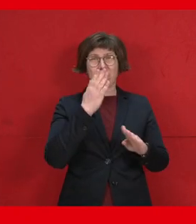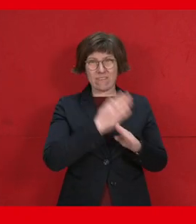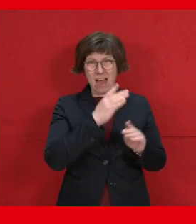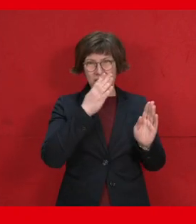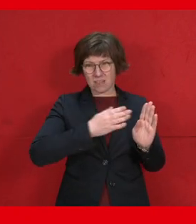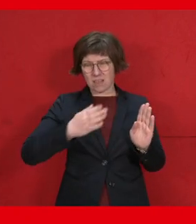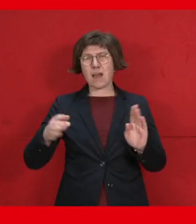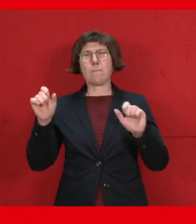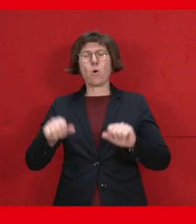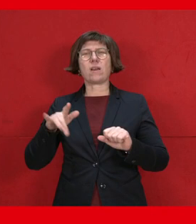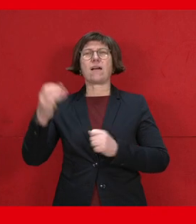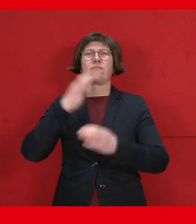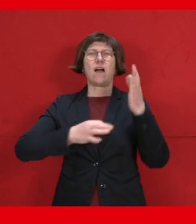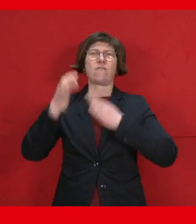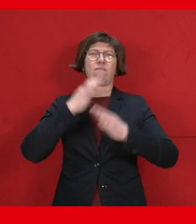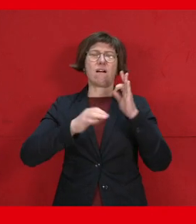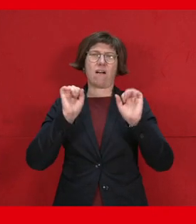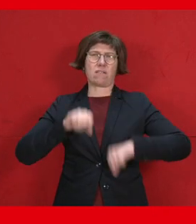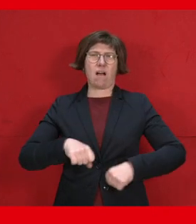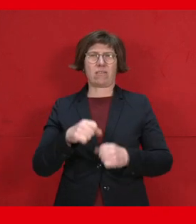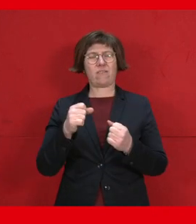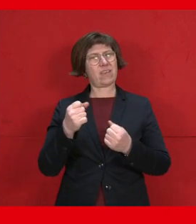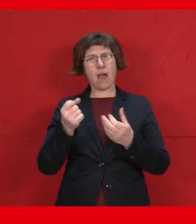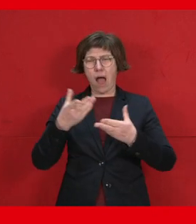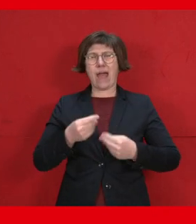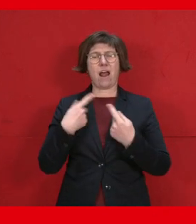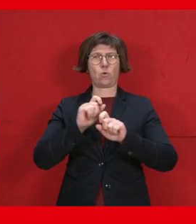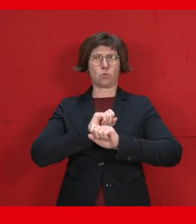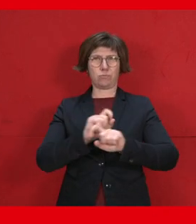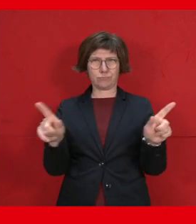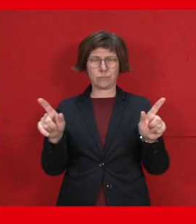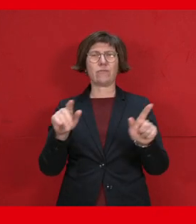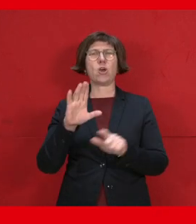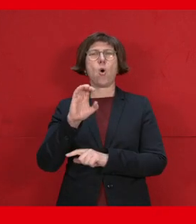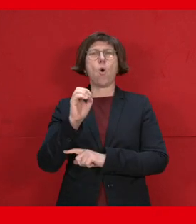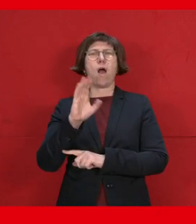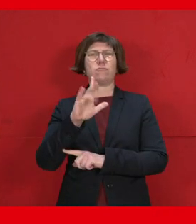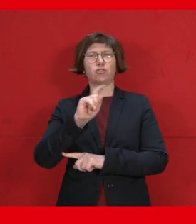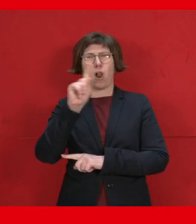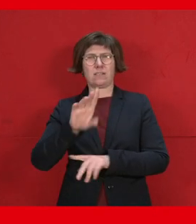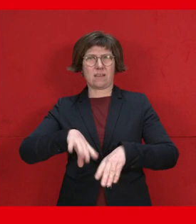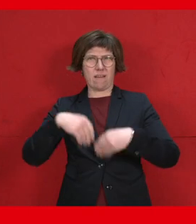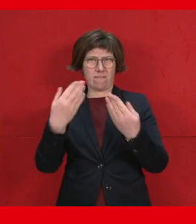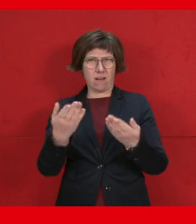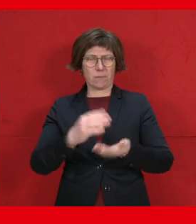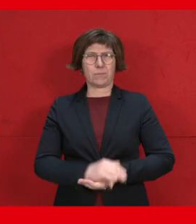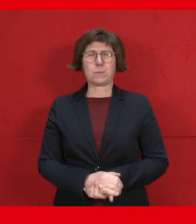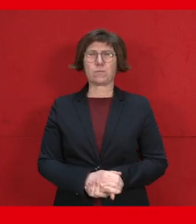kurz Gelegenheit, Fragen zu stellen, wie in der Einladung beschrieben. Olaf Scholz hat das Wort. Bitte schön.